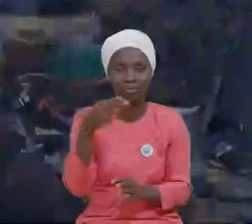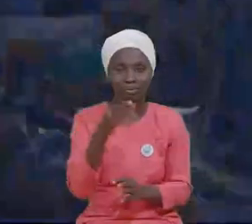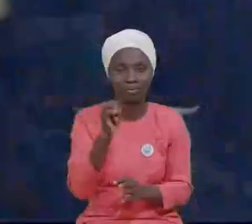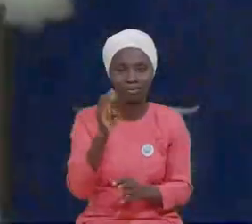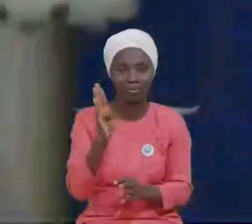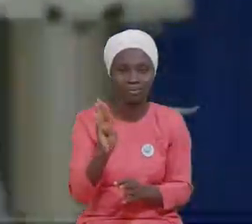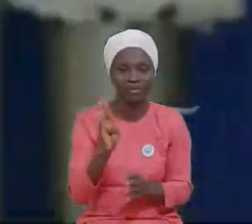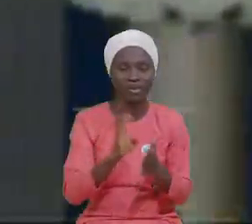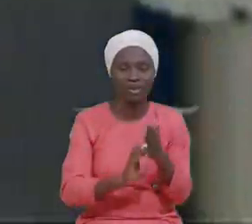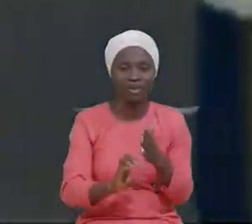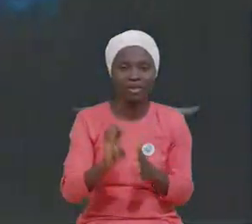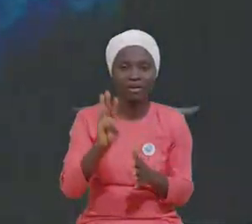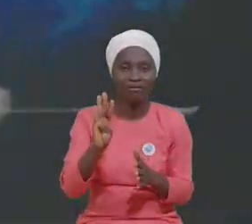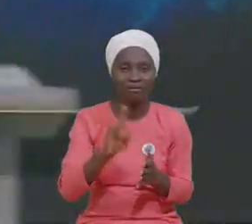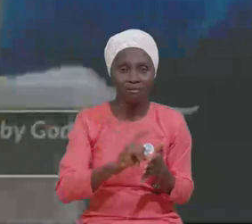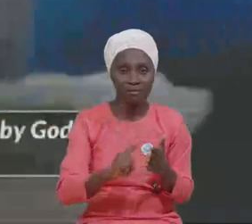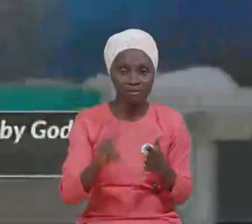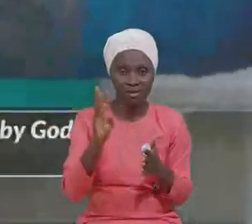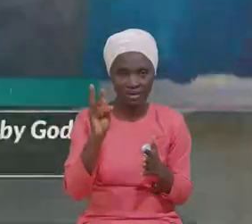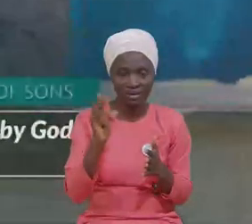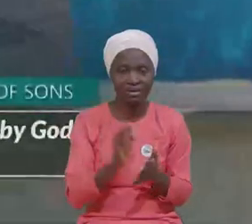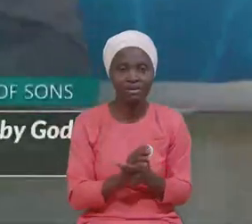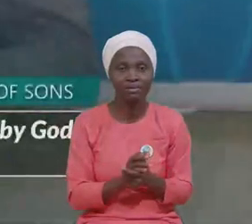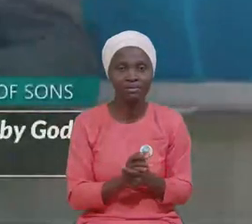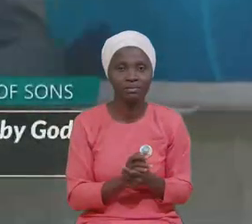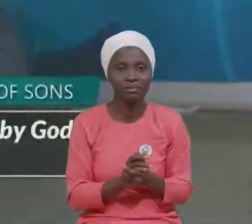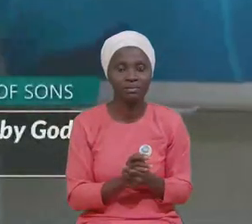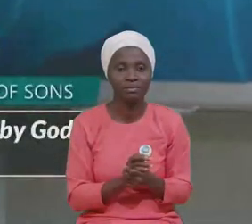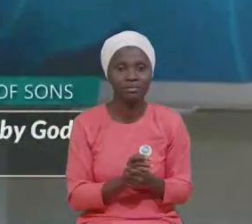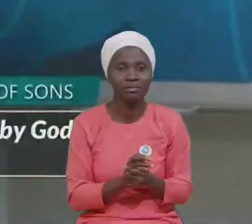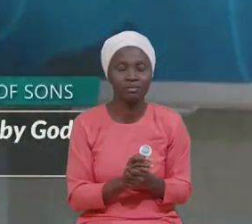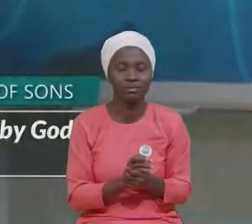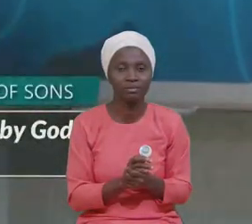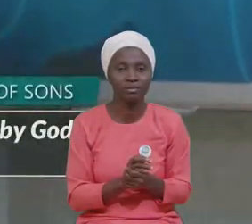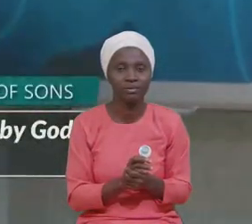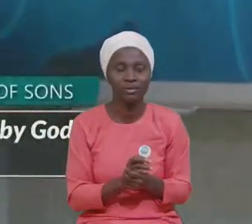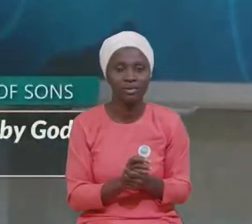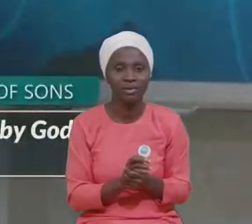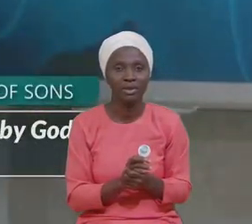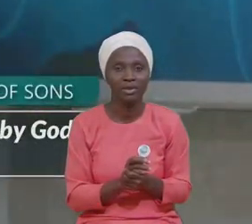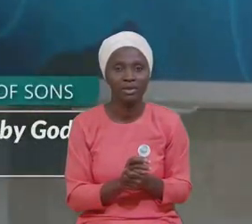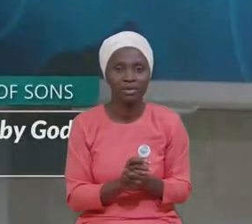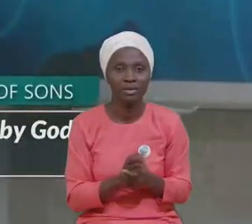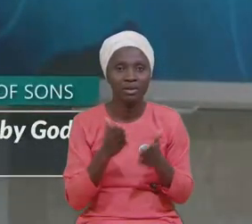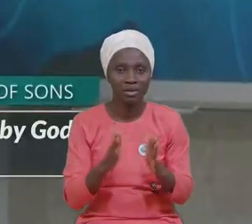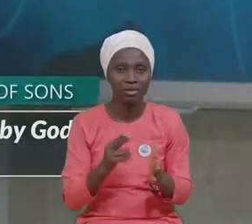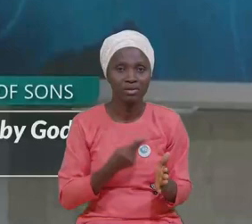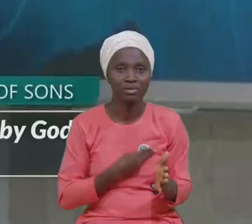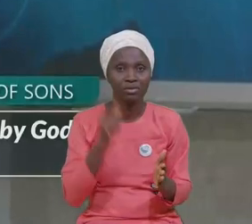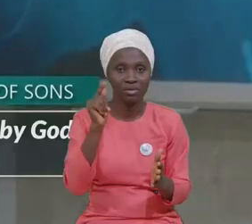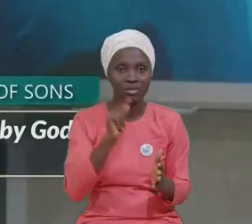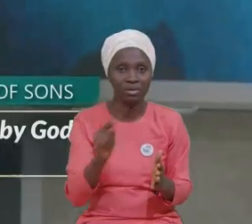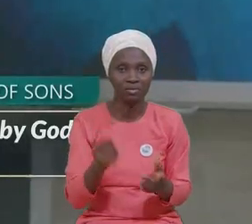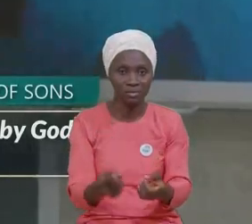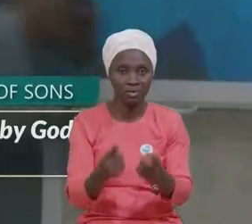Hébreux 4, verset 16. Hébreux 4, lisons le verset 16. Hébreux